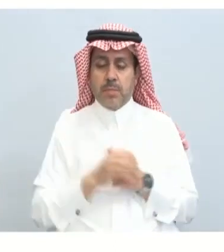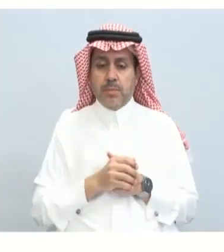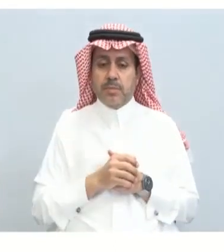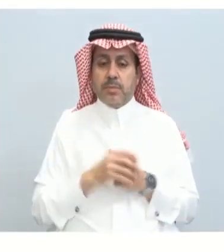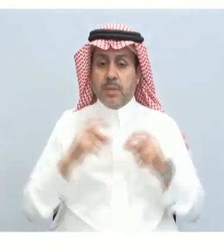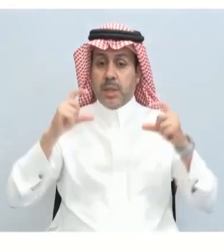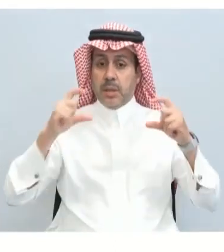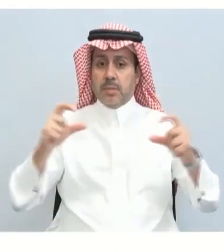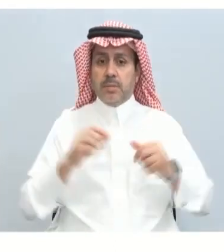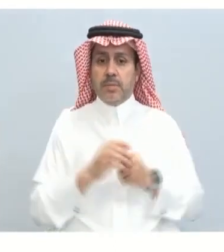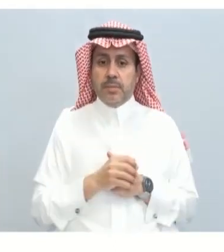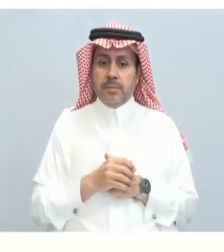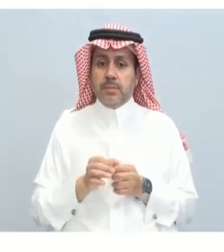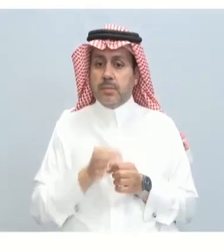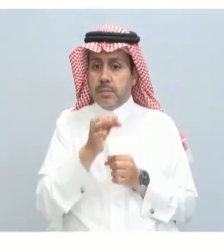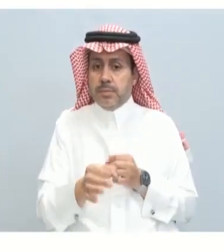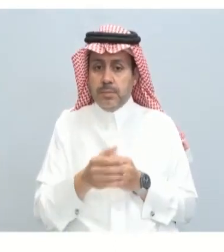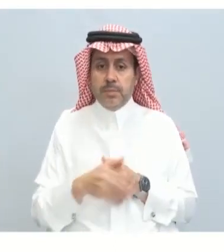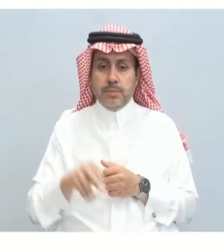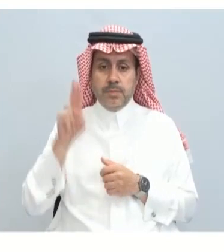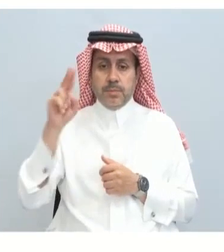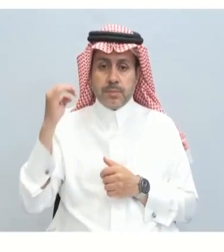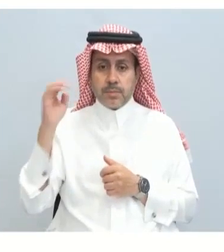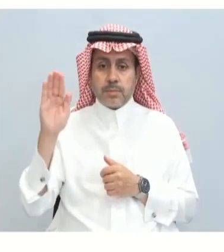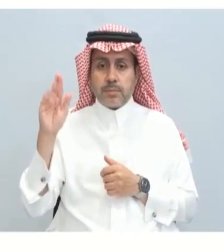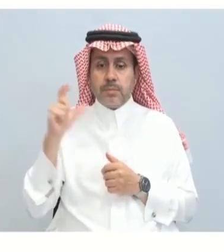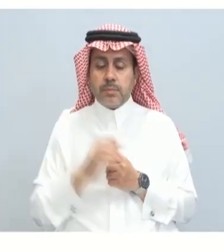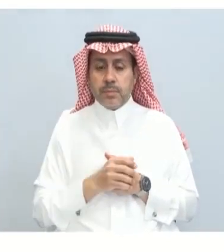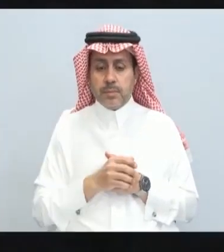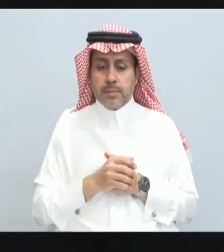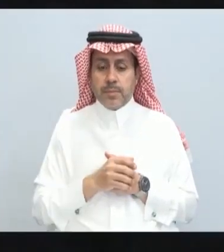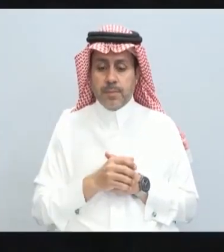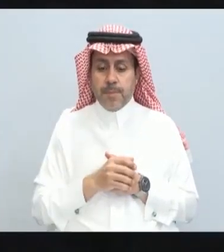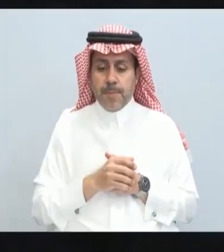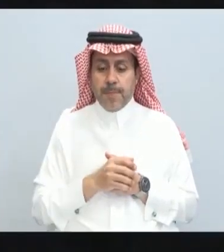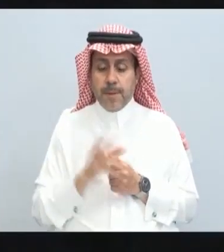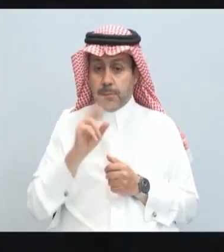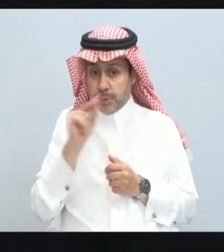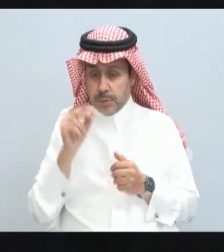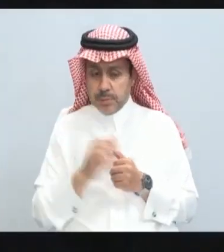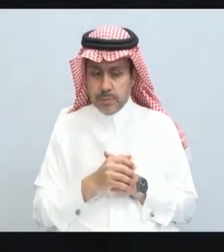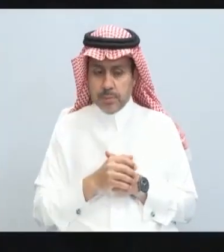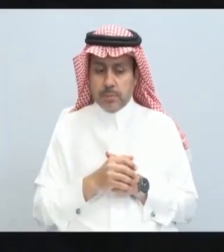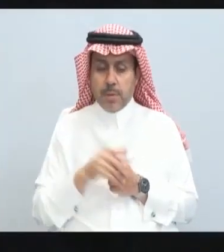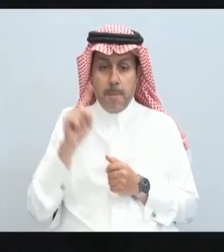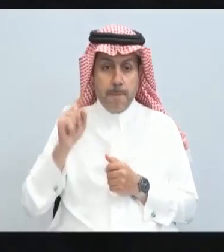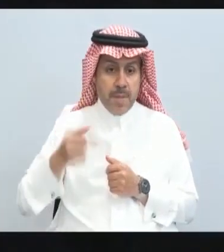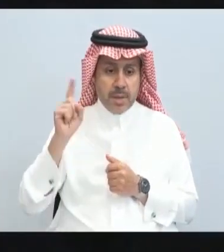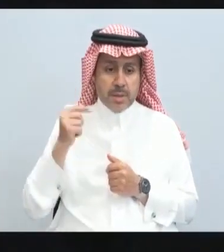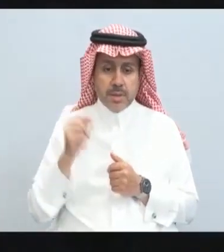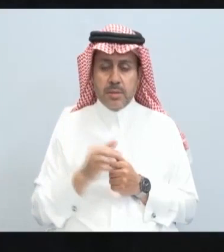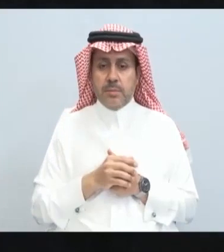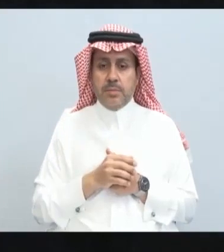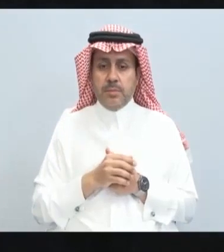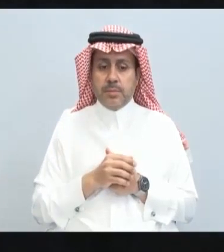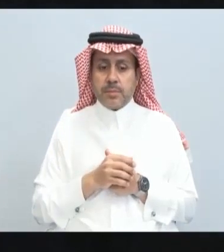عليه لانه موطن التجسيد والتصوير مسبه بهو الاصل انت تشبه شيء بشيء فمشبه به هو البارز هو الصفه البارزه فيه